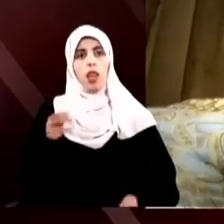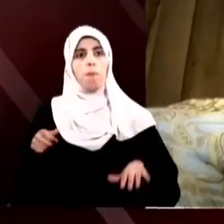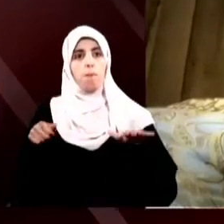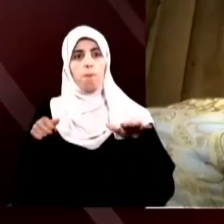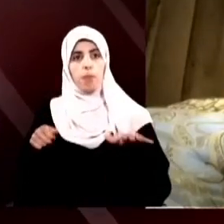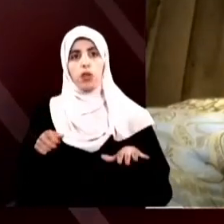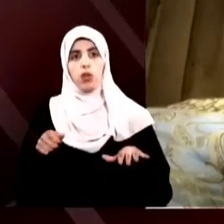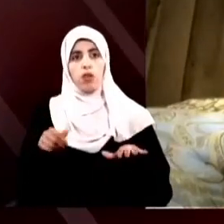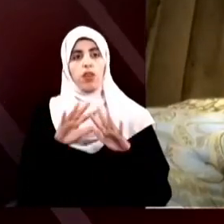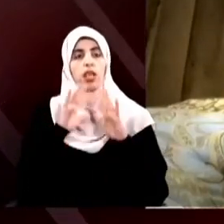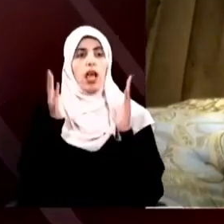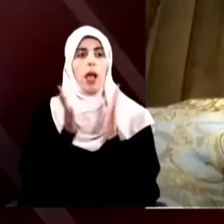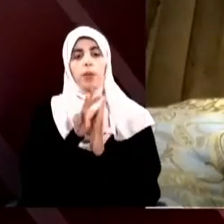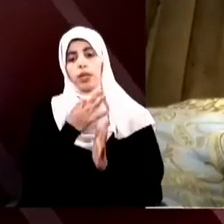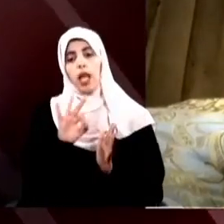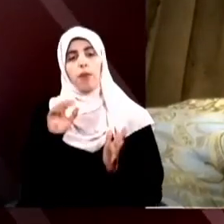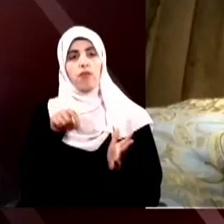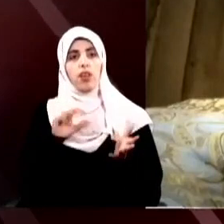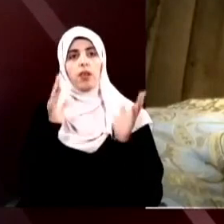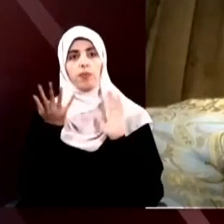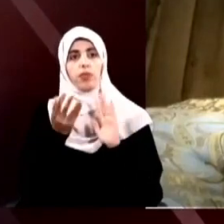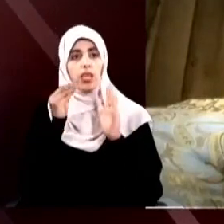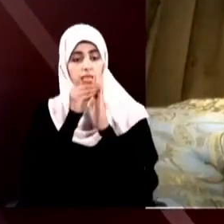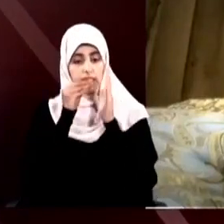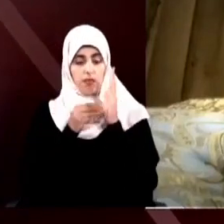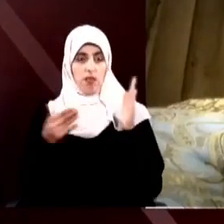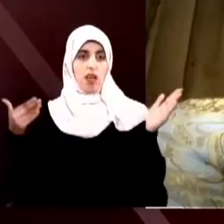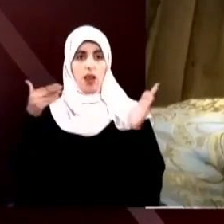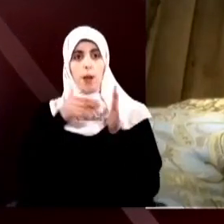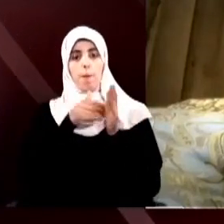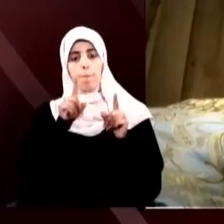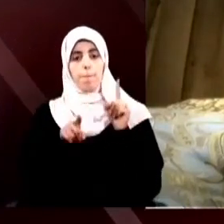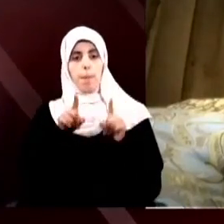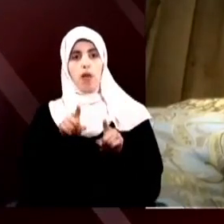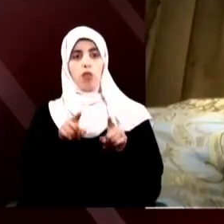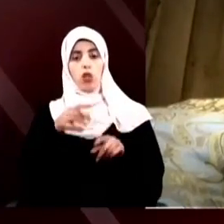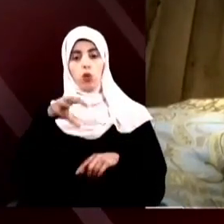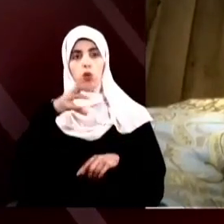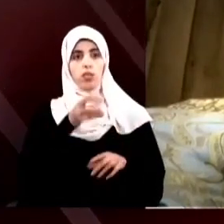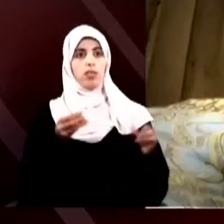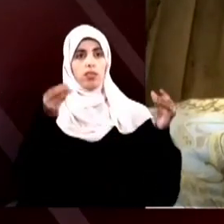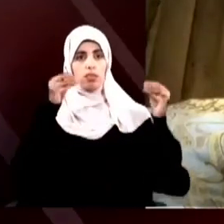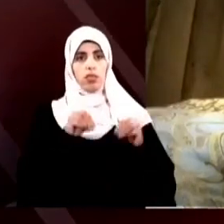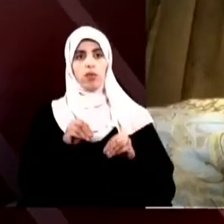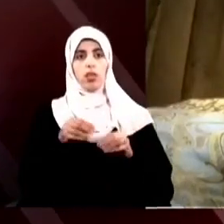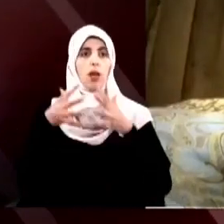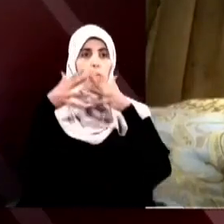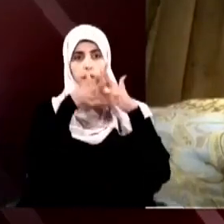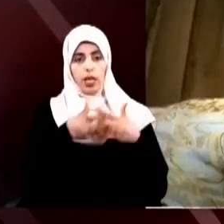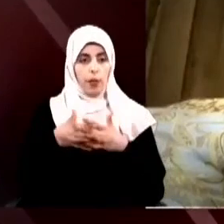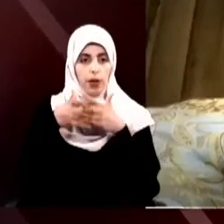حالة بشكل عام. سجلت في الفترة الأخيرة بعض الدول تزايد كبير في عدد الحالات، منها الولايات